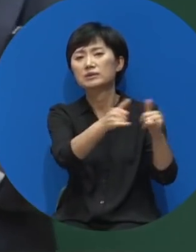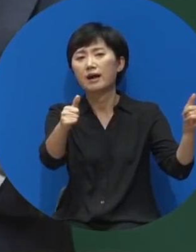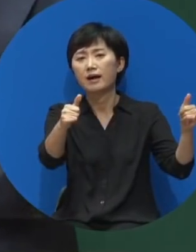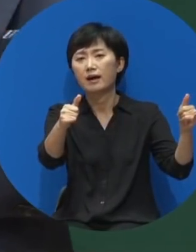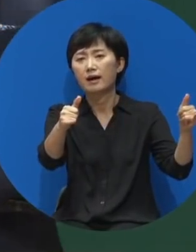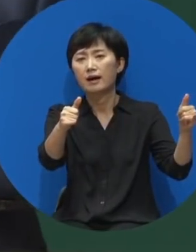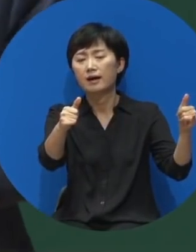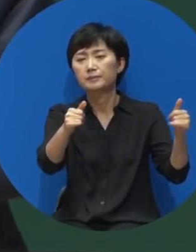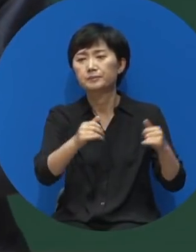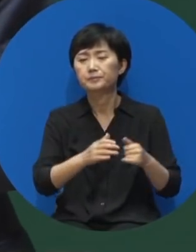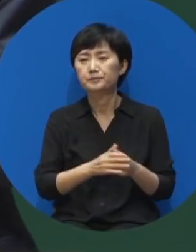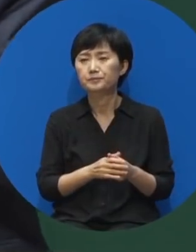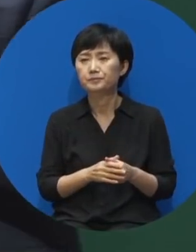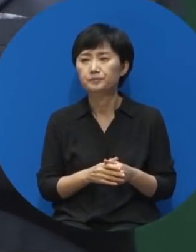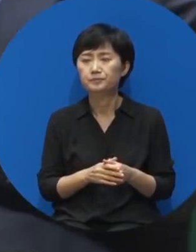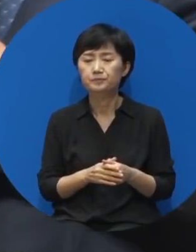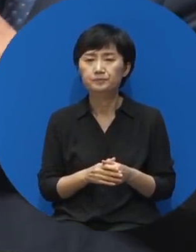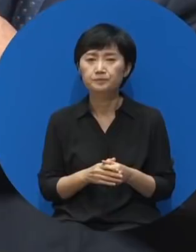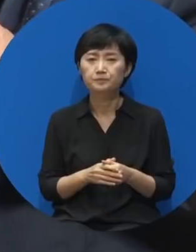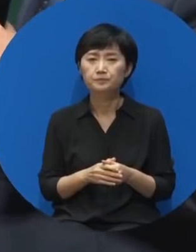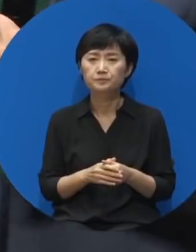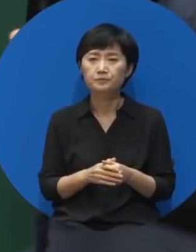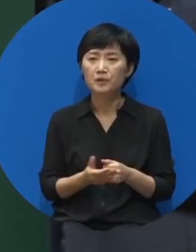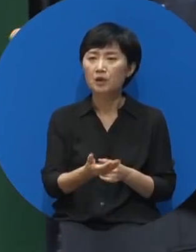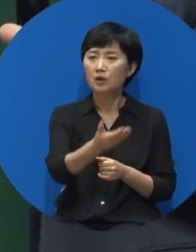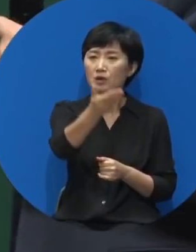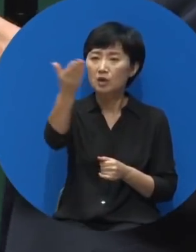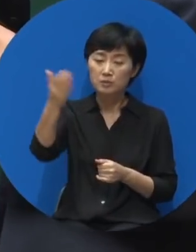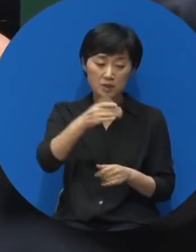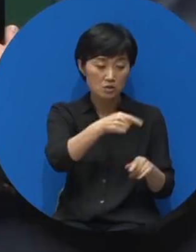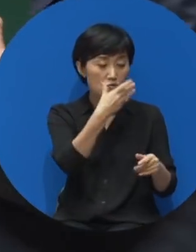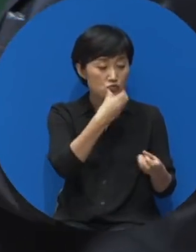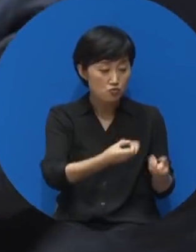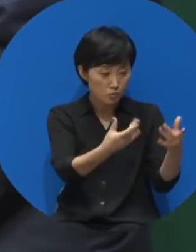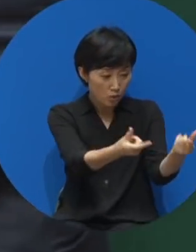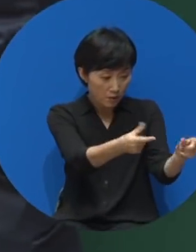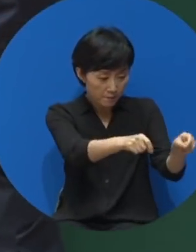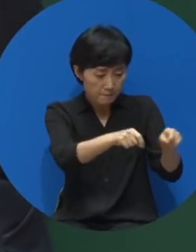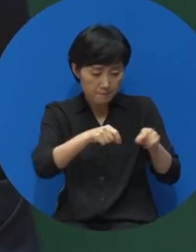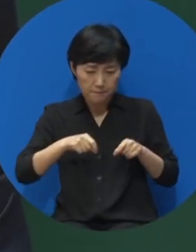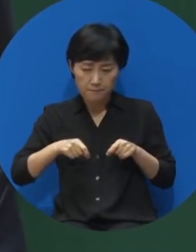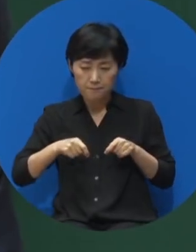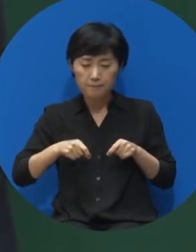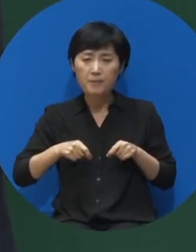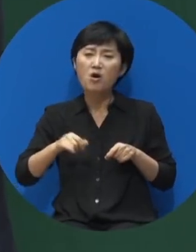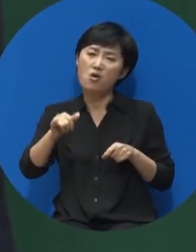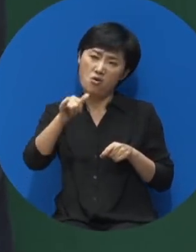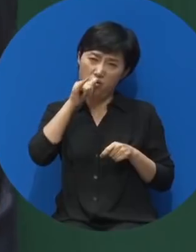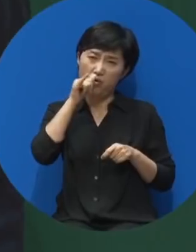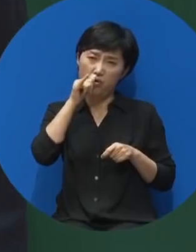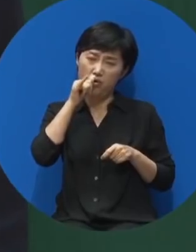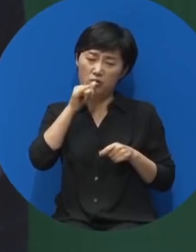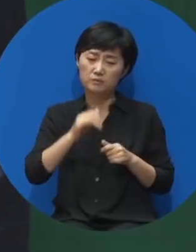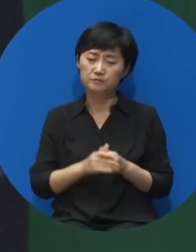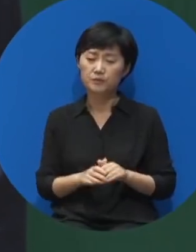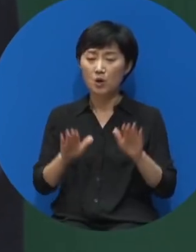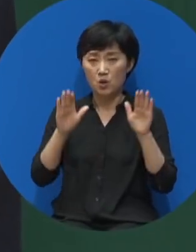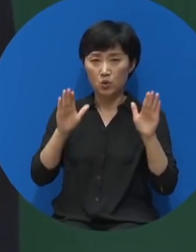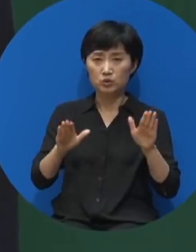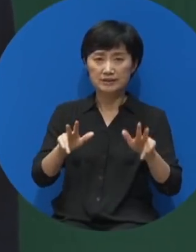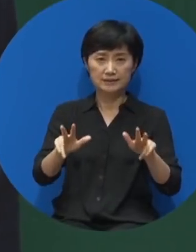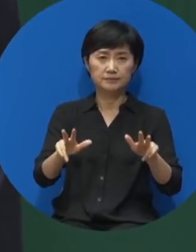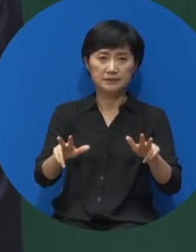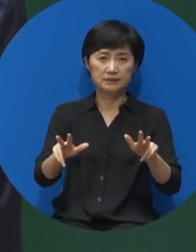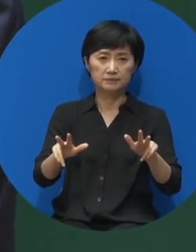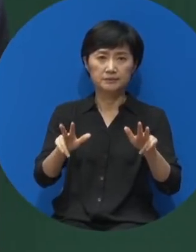되죠. 자, 여러분은 이런 축복을 받았습니다. 자, 그러면 오늘 예배하는 이